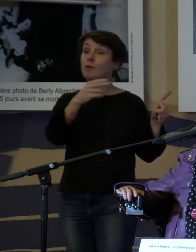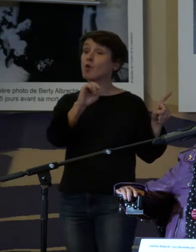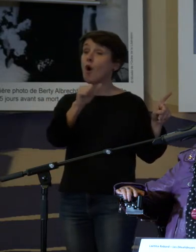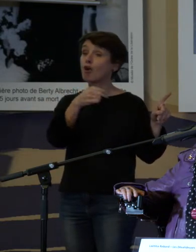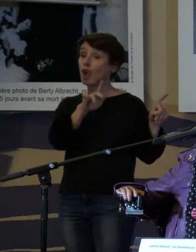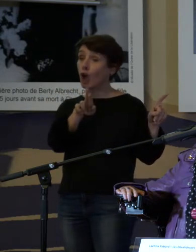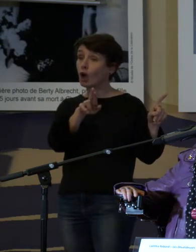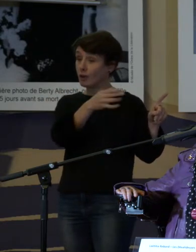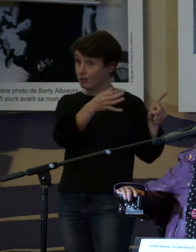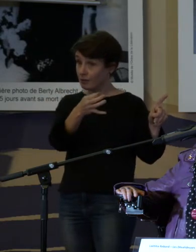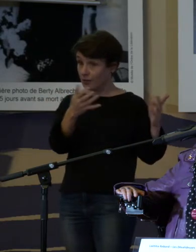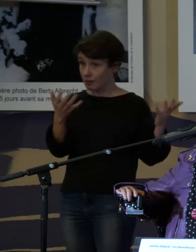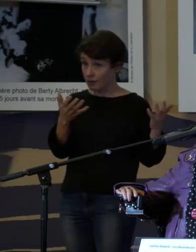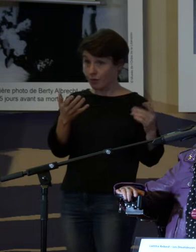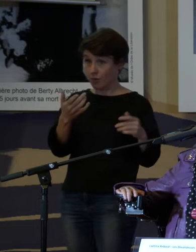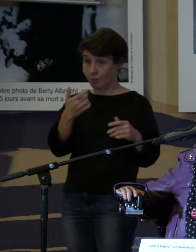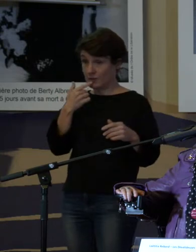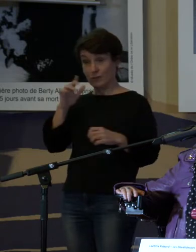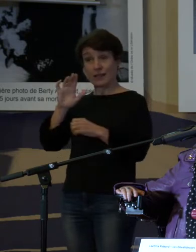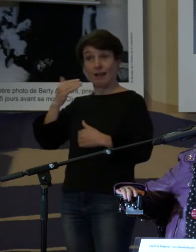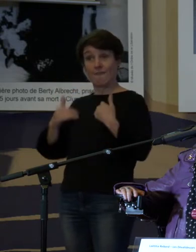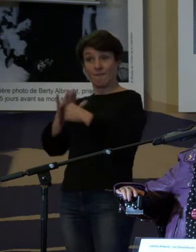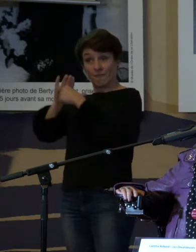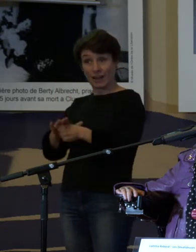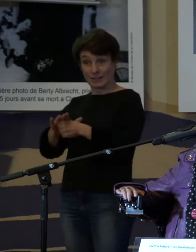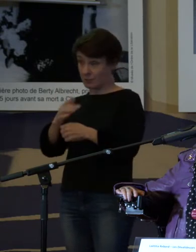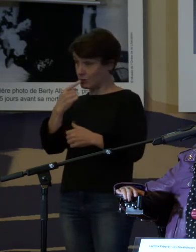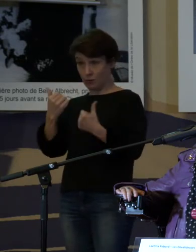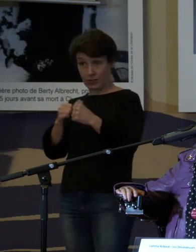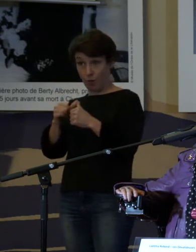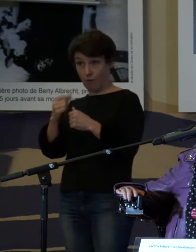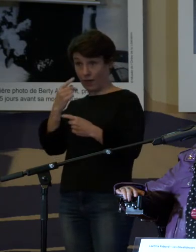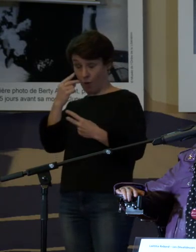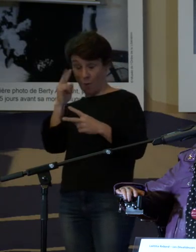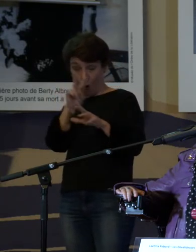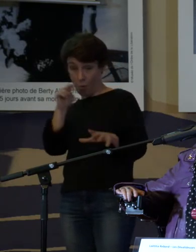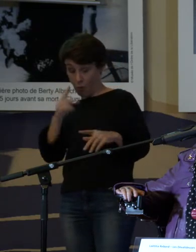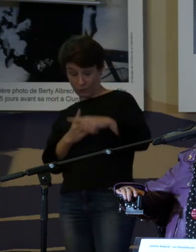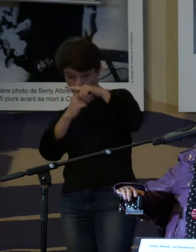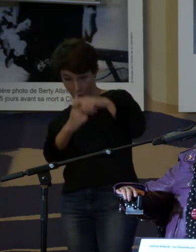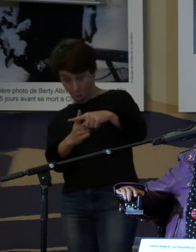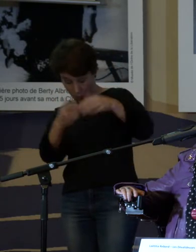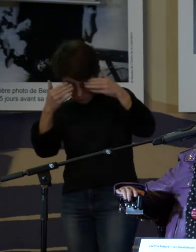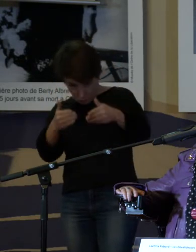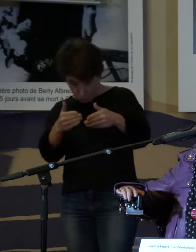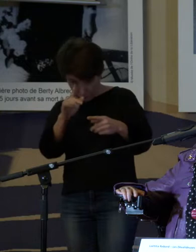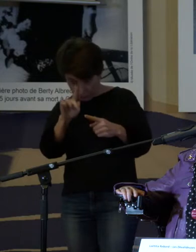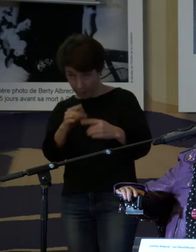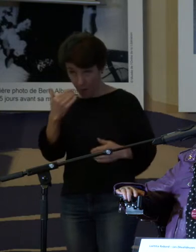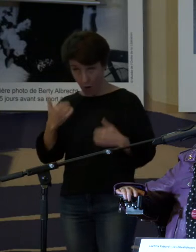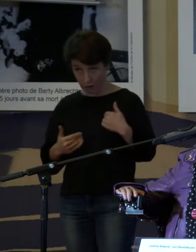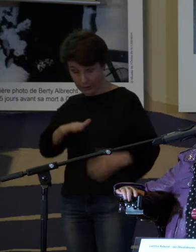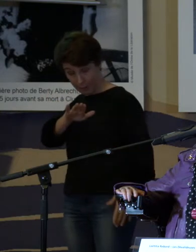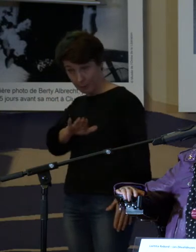forme d'essentialisation qui consiste donc à prêter à ces personnes une nature résolument